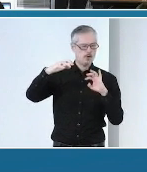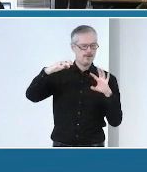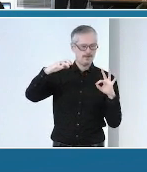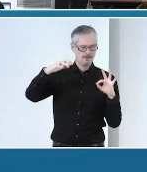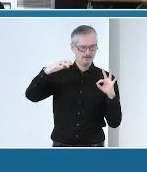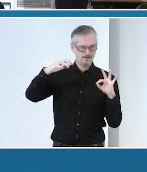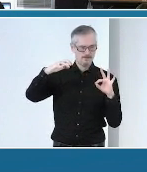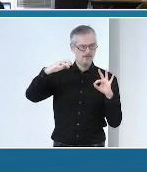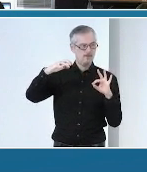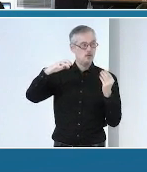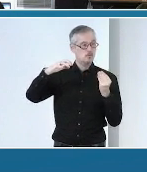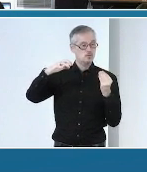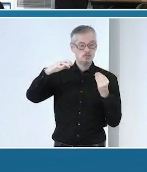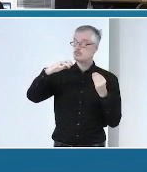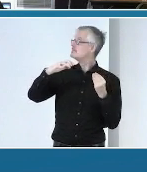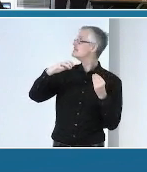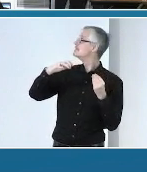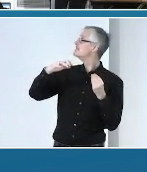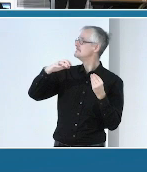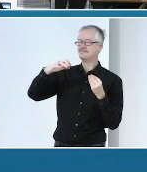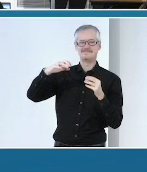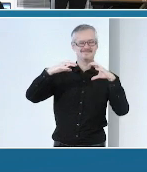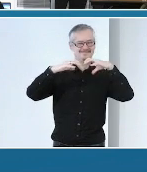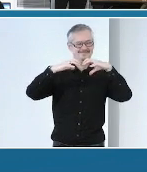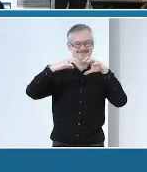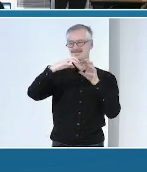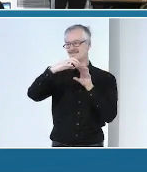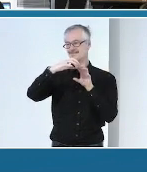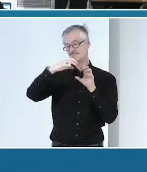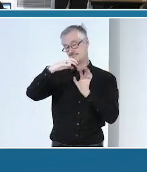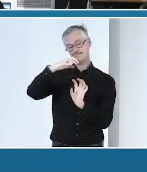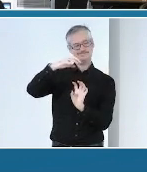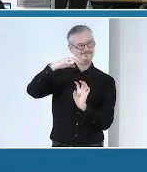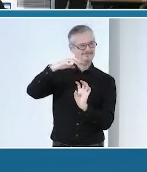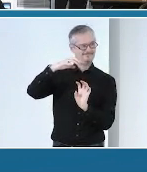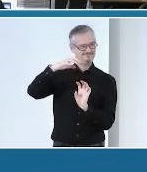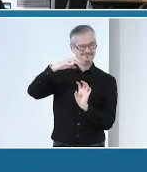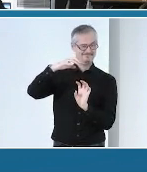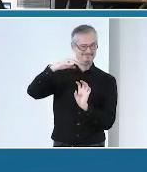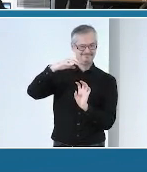en dessous des hémisphères cérébraux, ici,